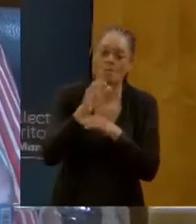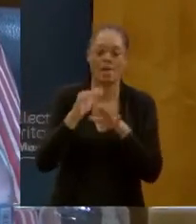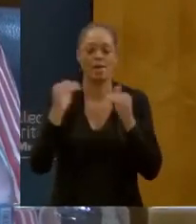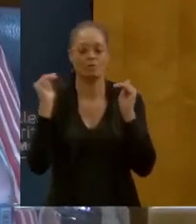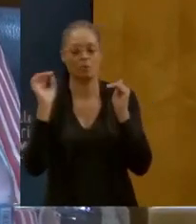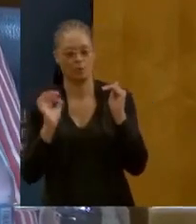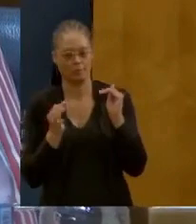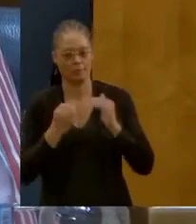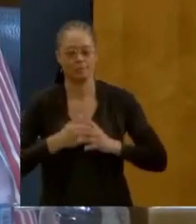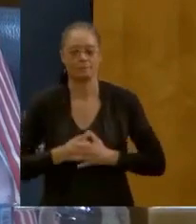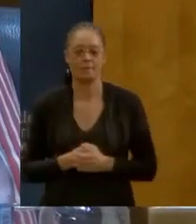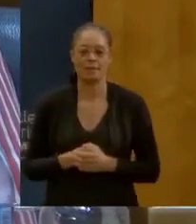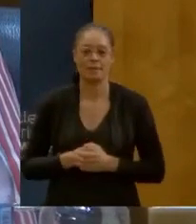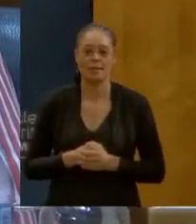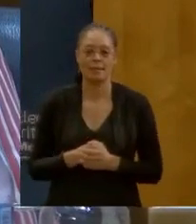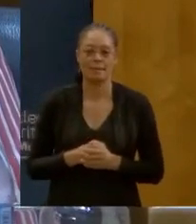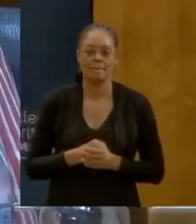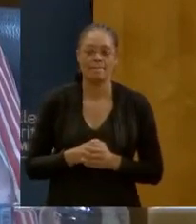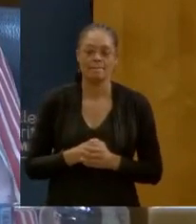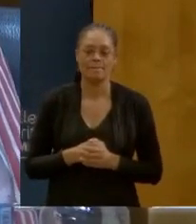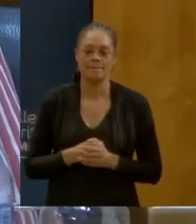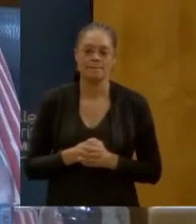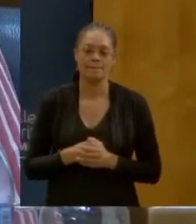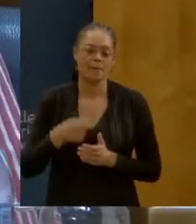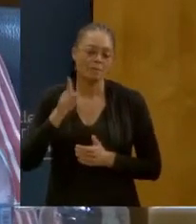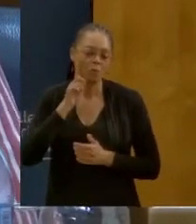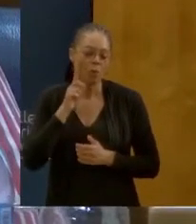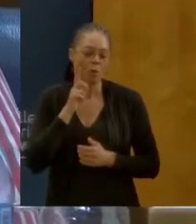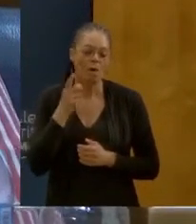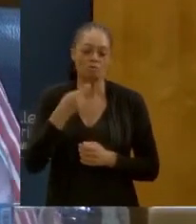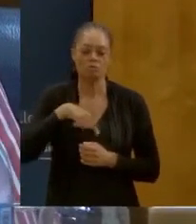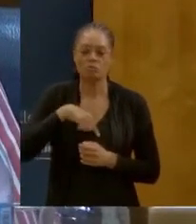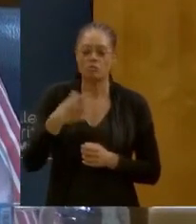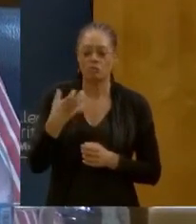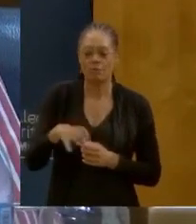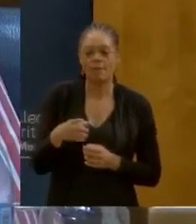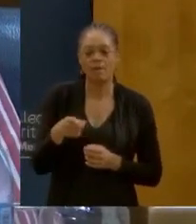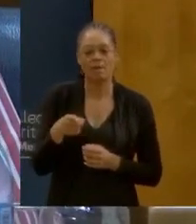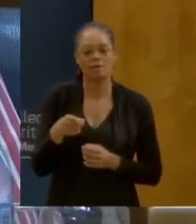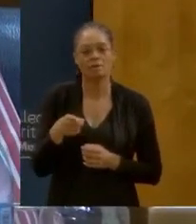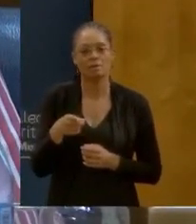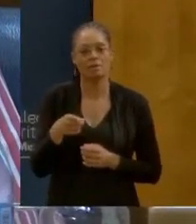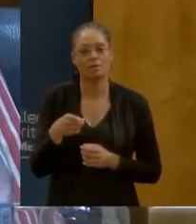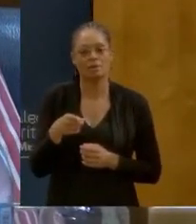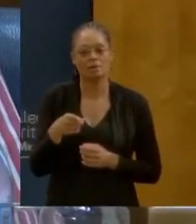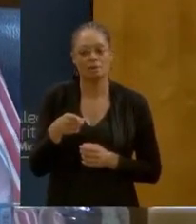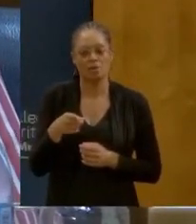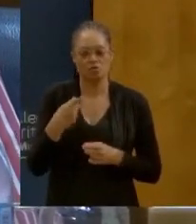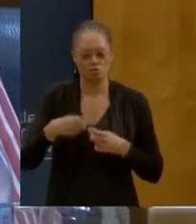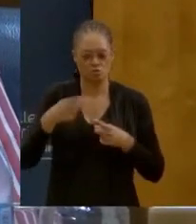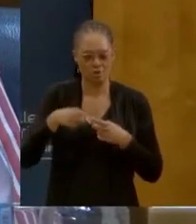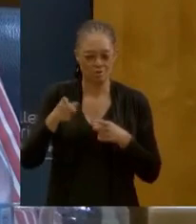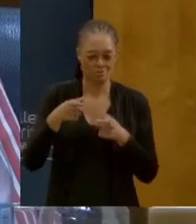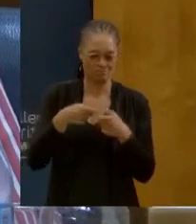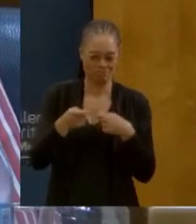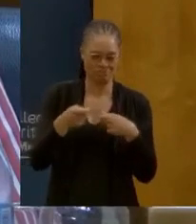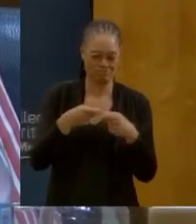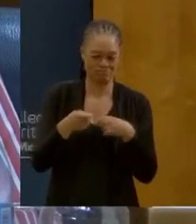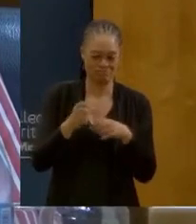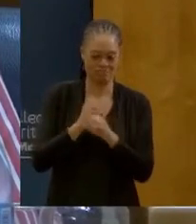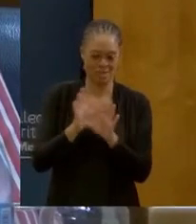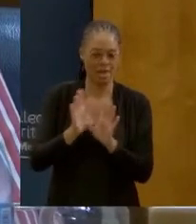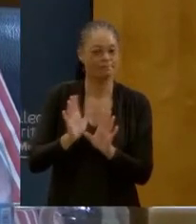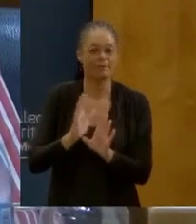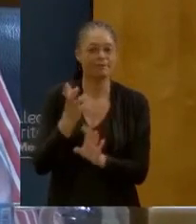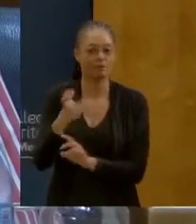abstenir, parce que nous ne voulons pas nous associer à couvrir des irrégularités. Merci. Cela